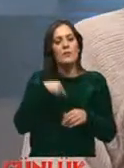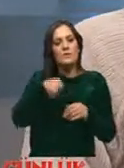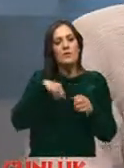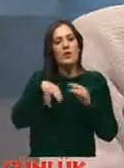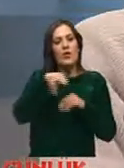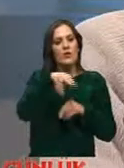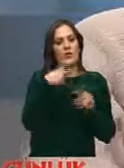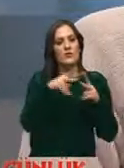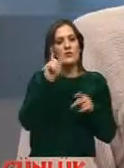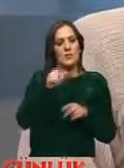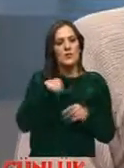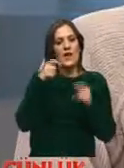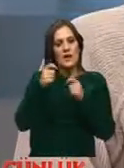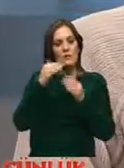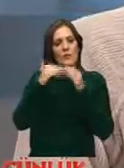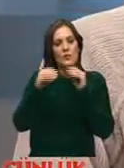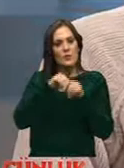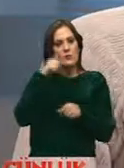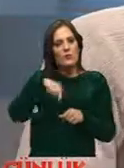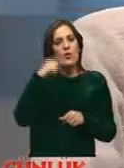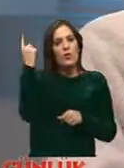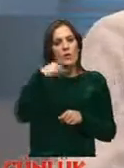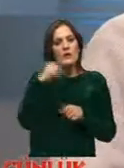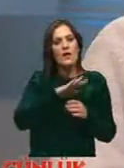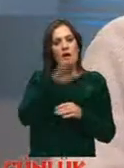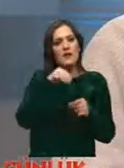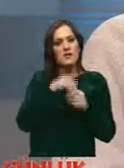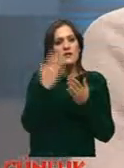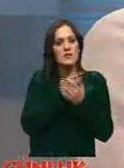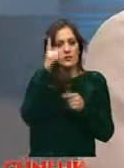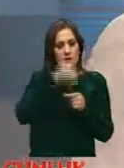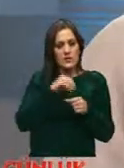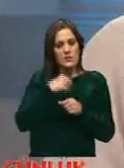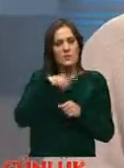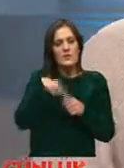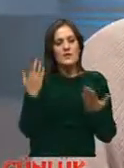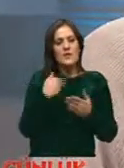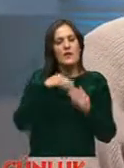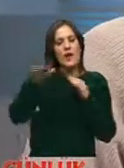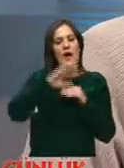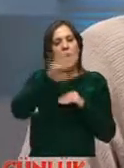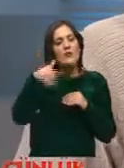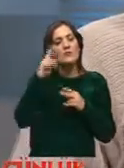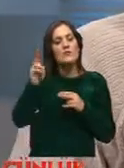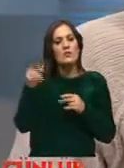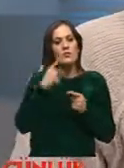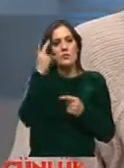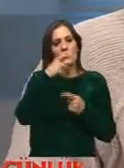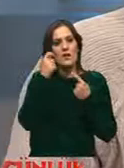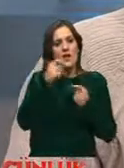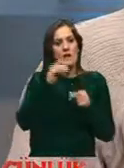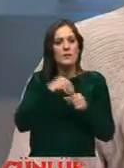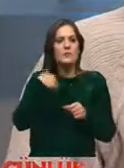kanallar açmamız lazım eğitimde, toplumda. O yüzden de hani herkesi kazanmak için biz zaten herkese yönelik müzik